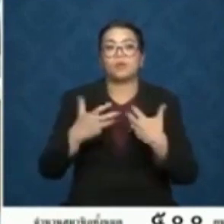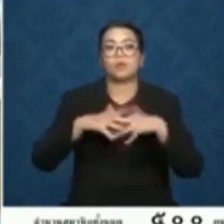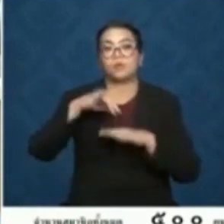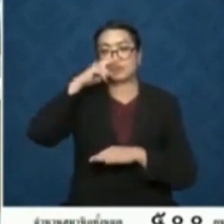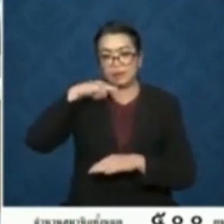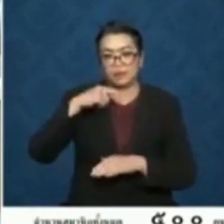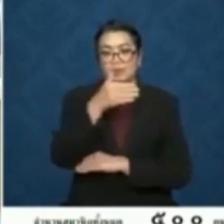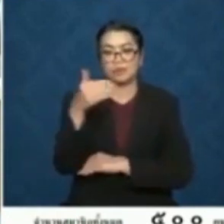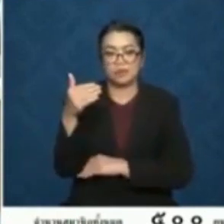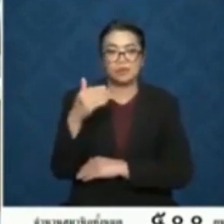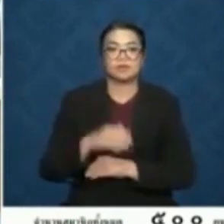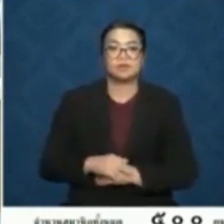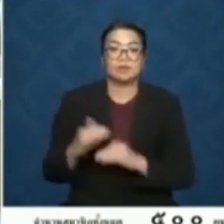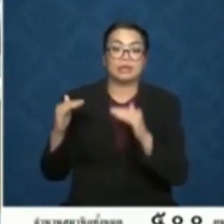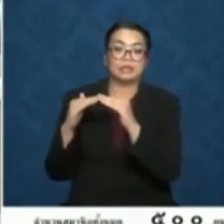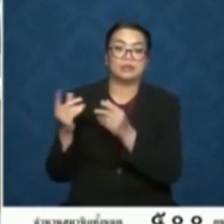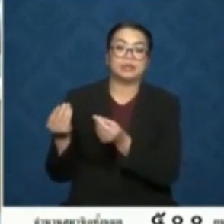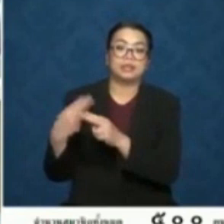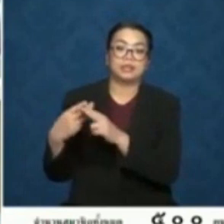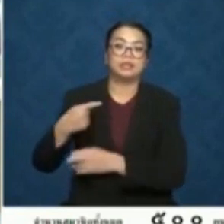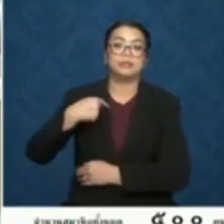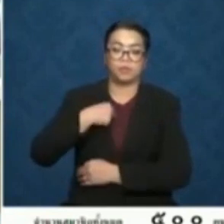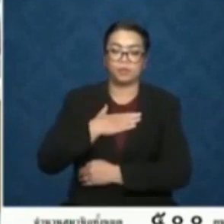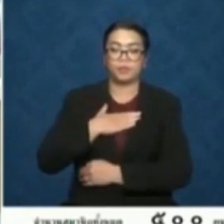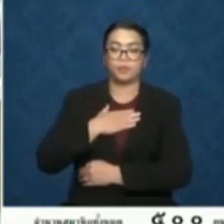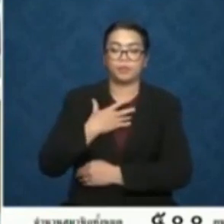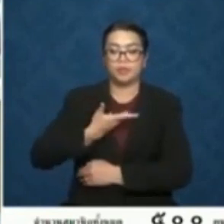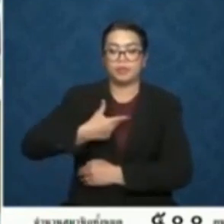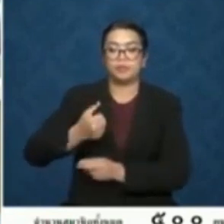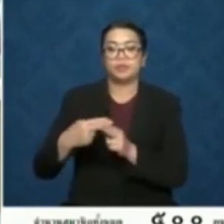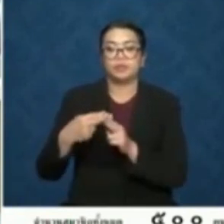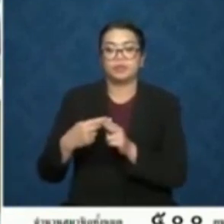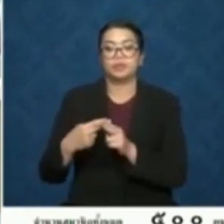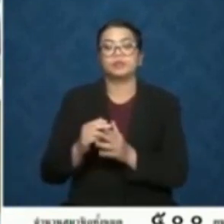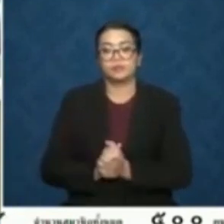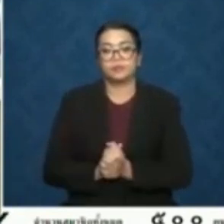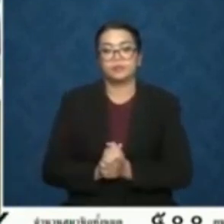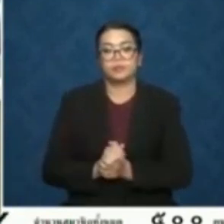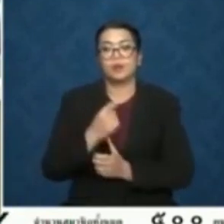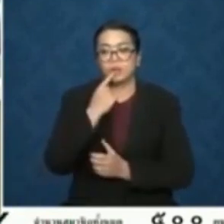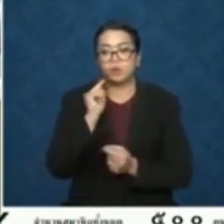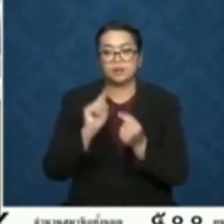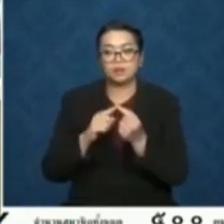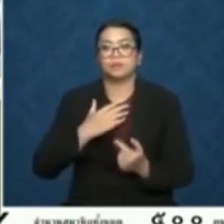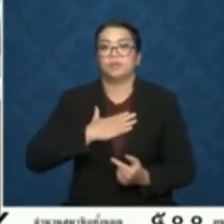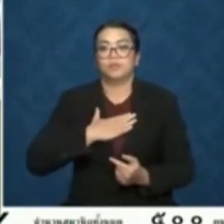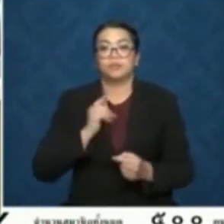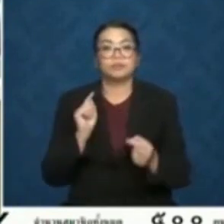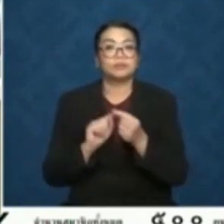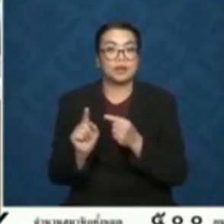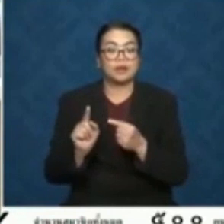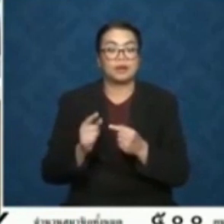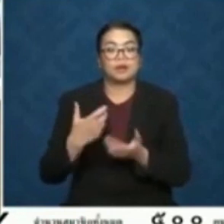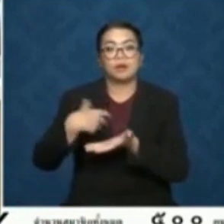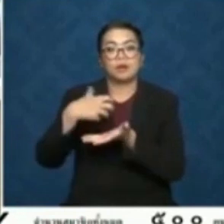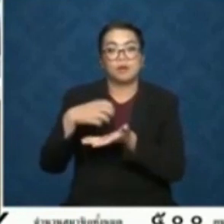ชบุรีพรรครวมไทยสร้างชาติท่านประธานครับผมขออนุญาตใช้สิทธิ์พาดพิงนะครับเรื่องที่เพื่อนสมาชิกนะครับคุณประก